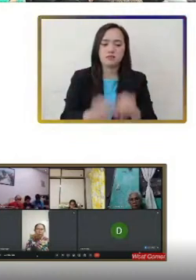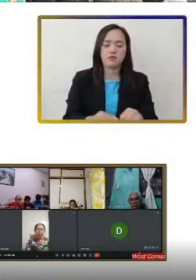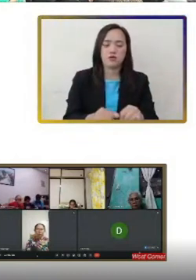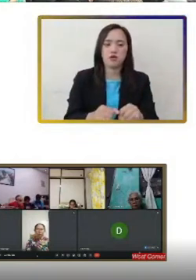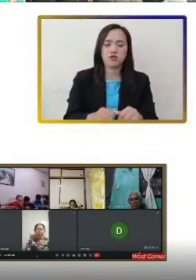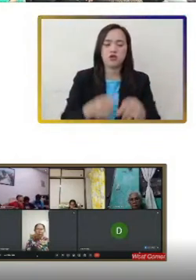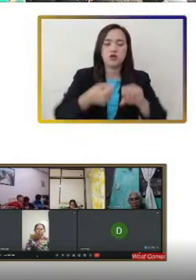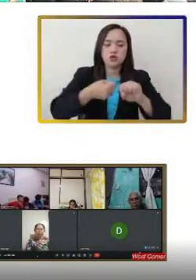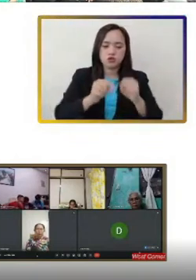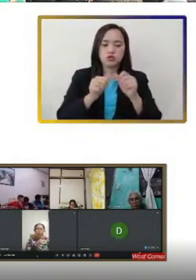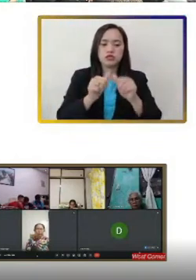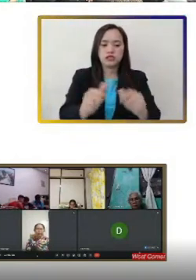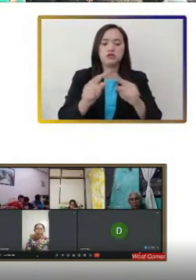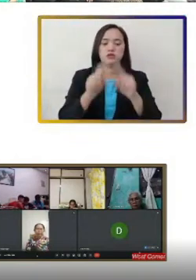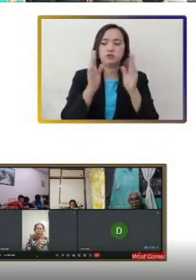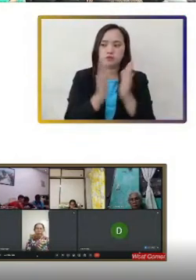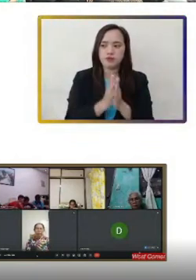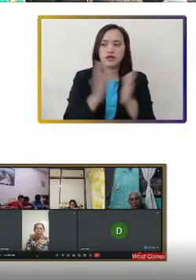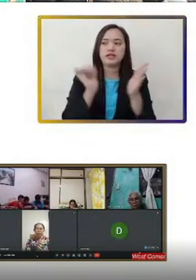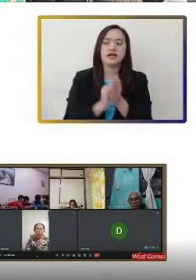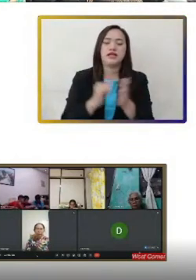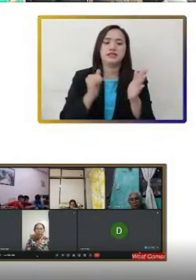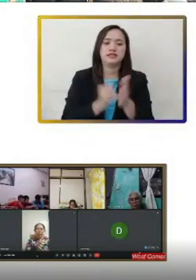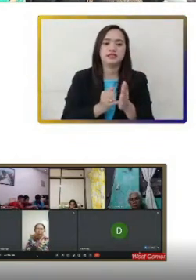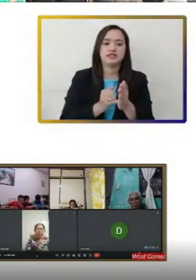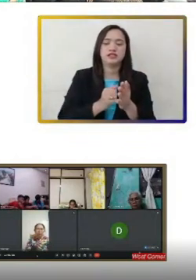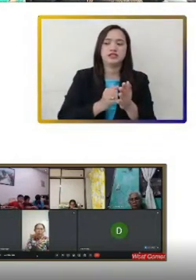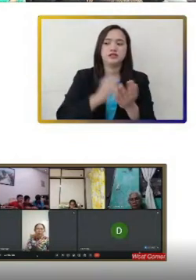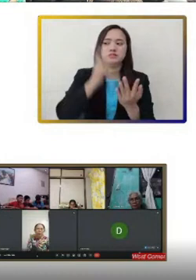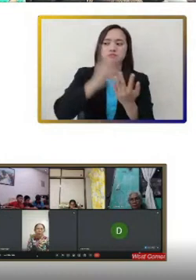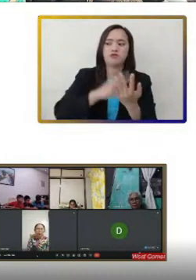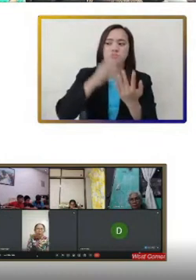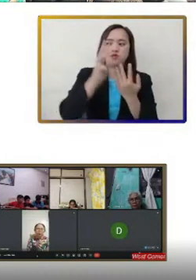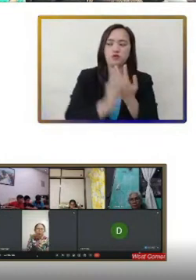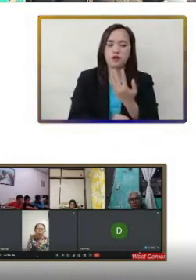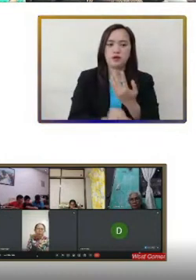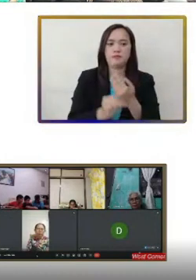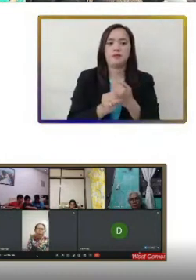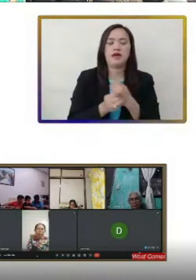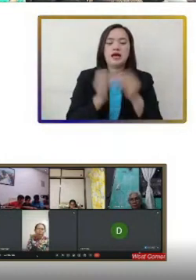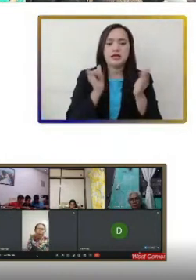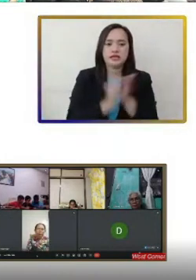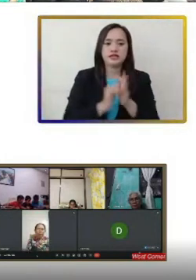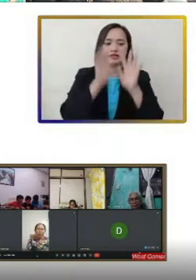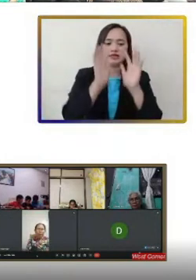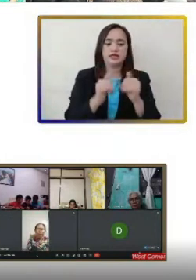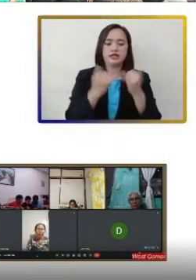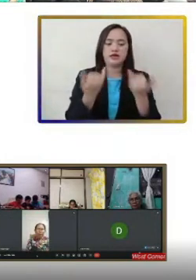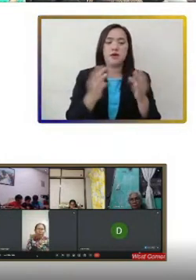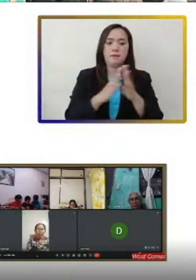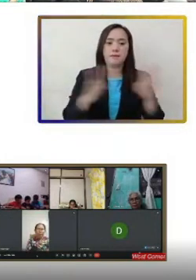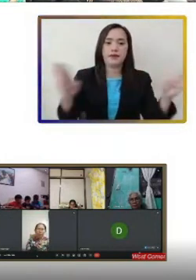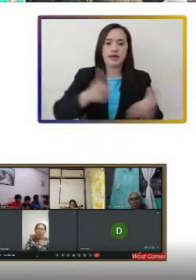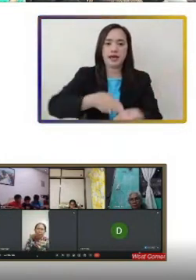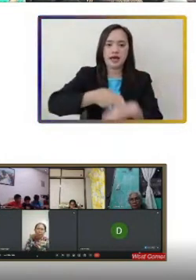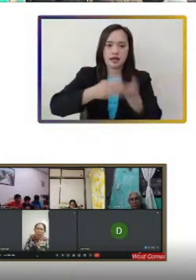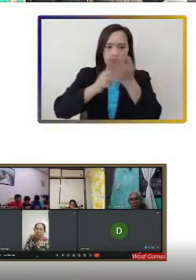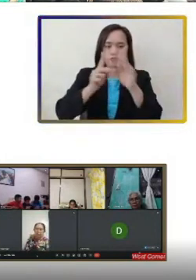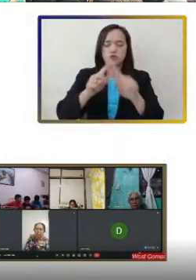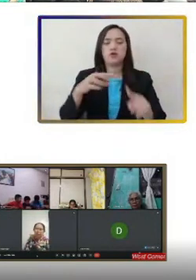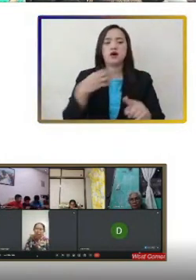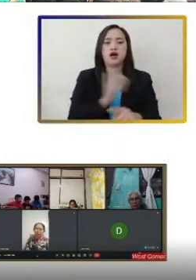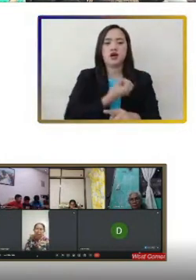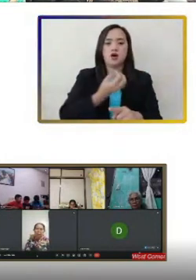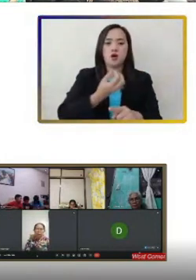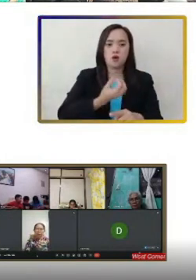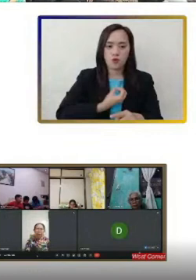na itong programang ito ay makatulong ng mabuti sa makapag-contribute